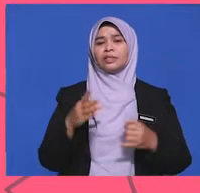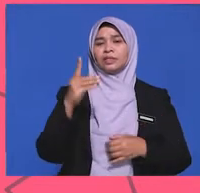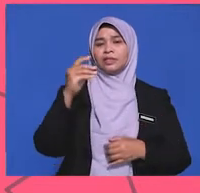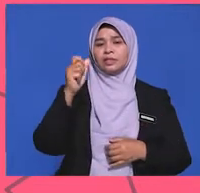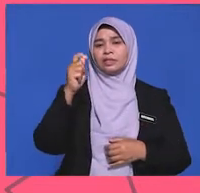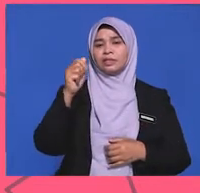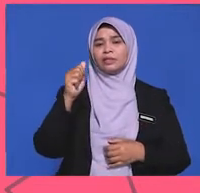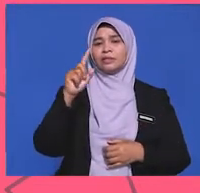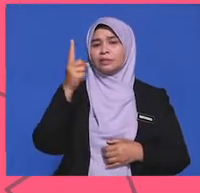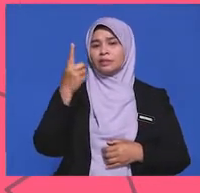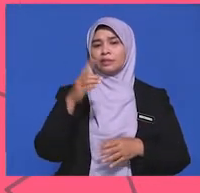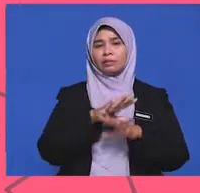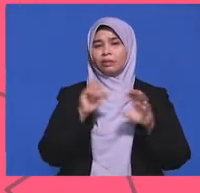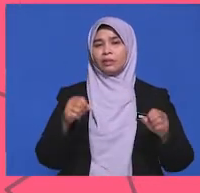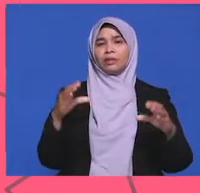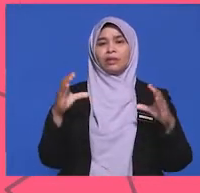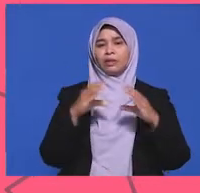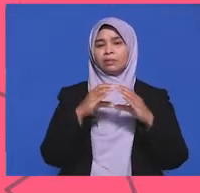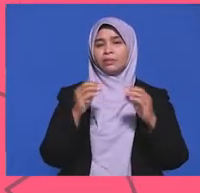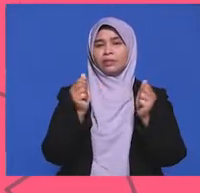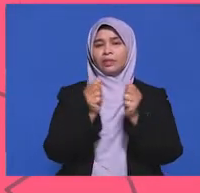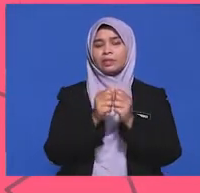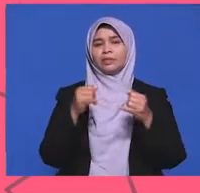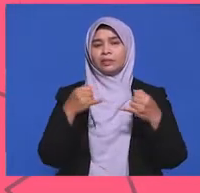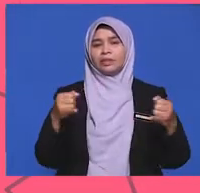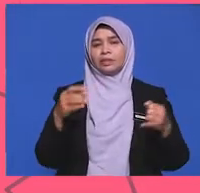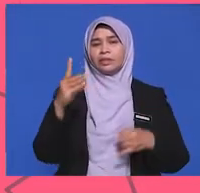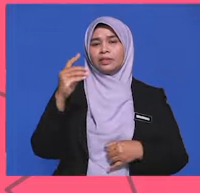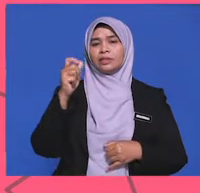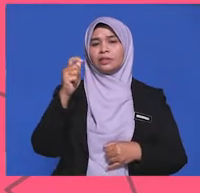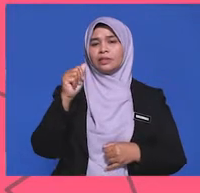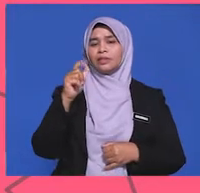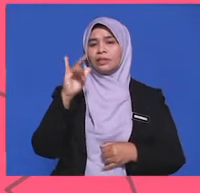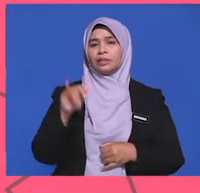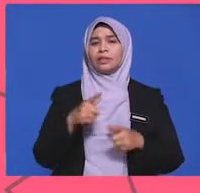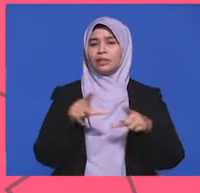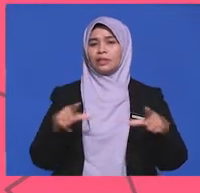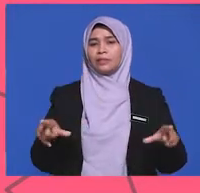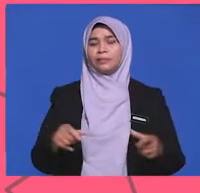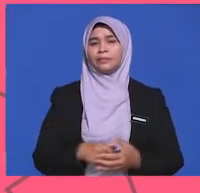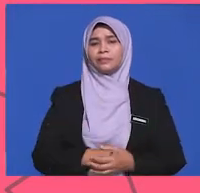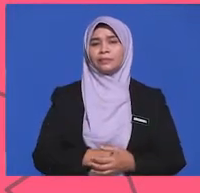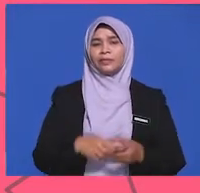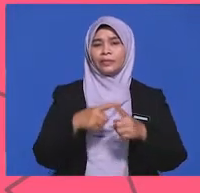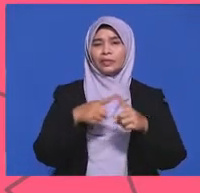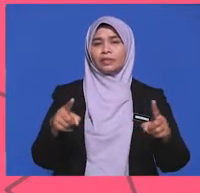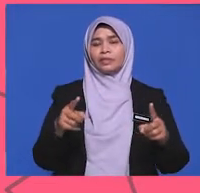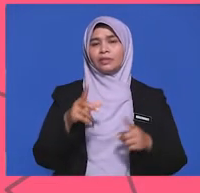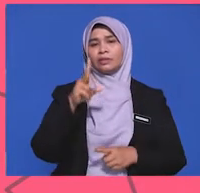sahaja. Tidak boleh digabungkan dengan jenis data yang berlainan. Perbezaan yang